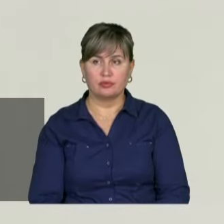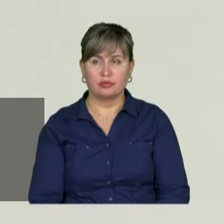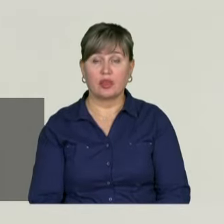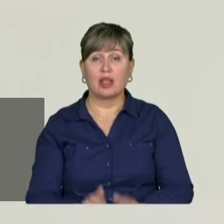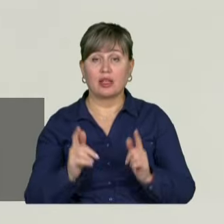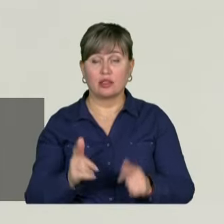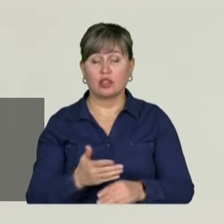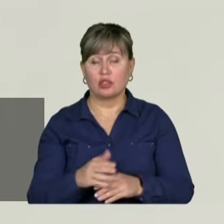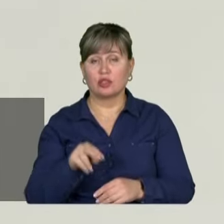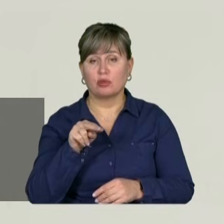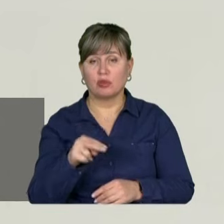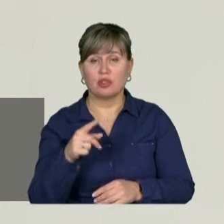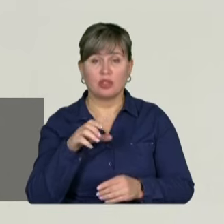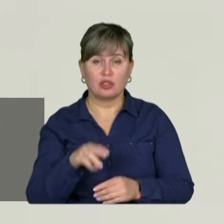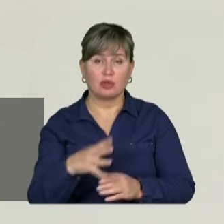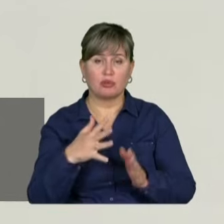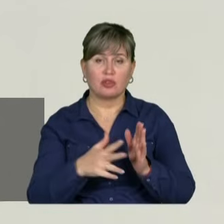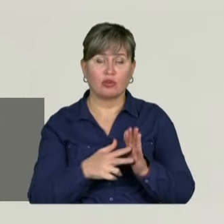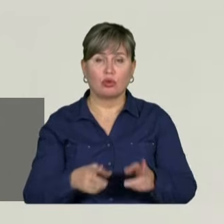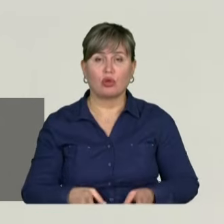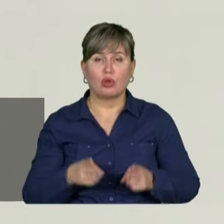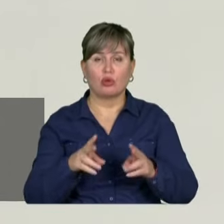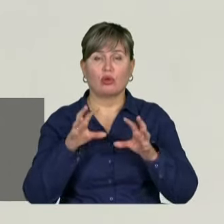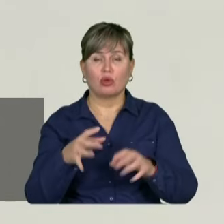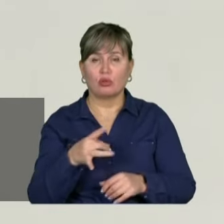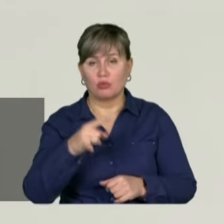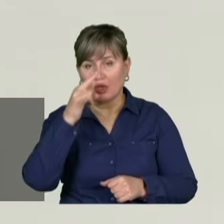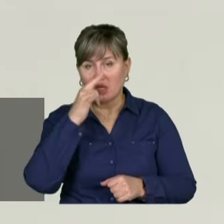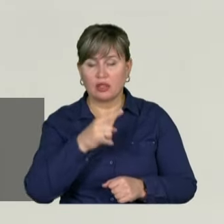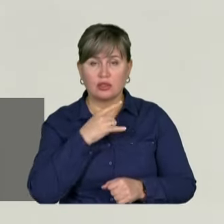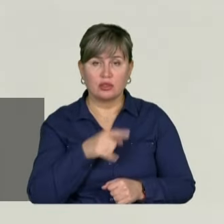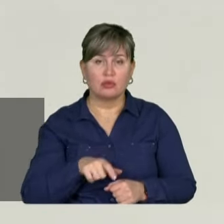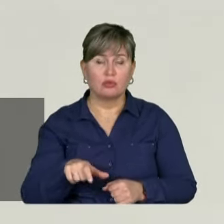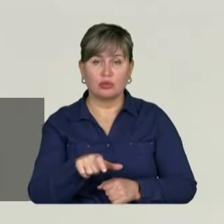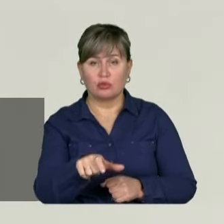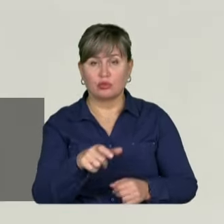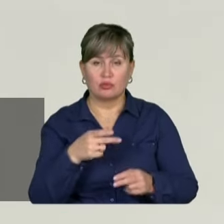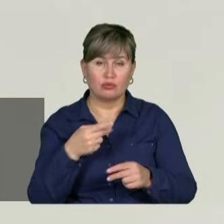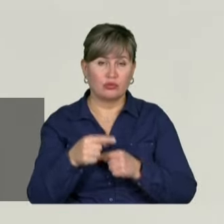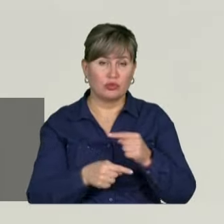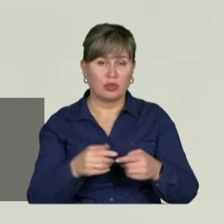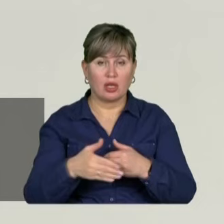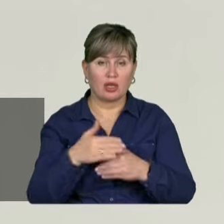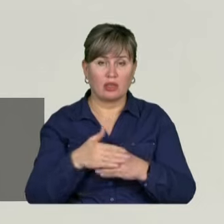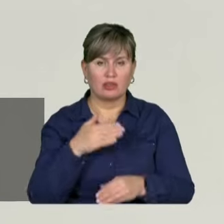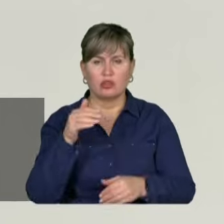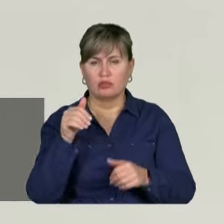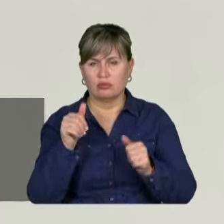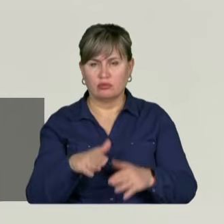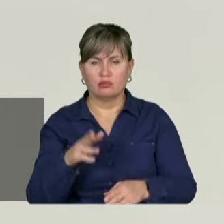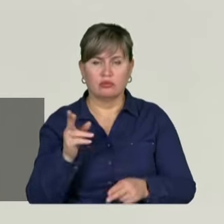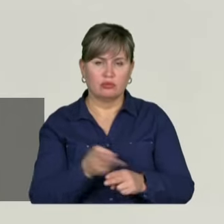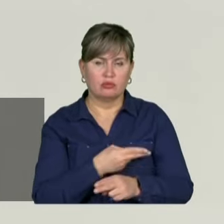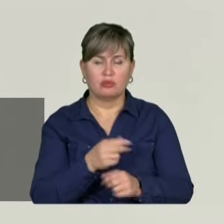Согласно части 1 статьи 58 Уголовного кодекса Республики Казахстан, путем поглощения наказания окончательно назначить наказание в